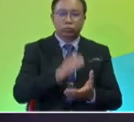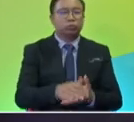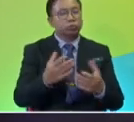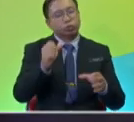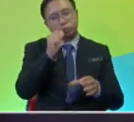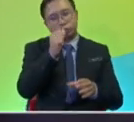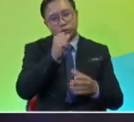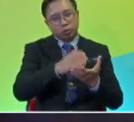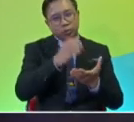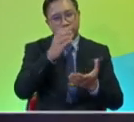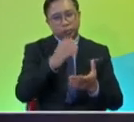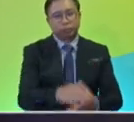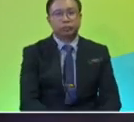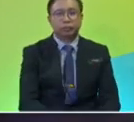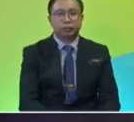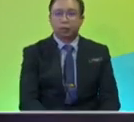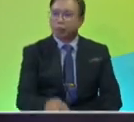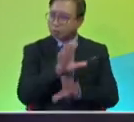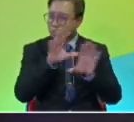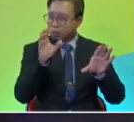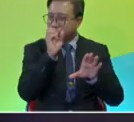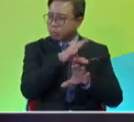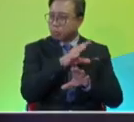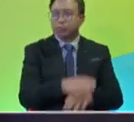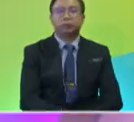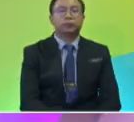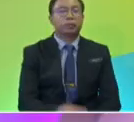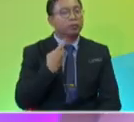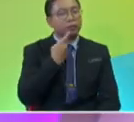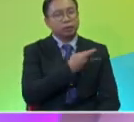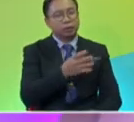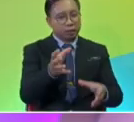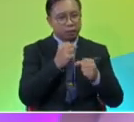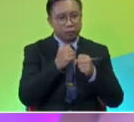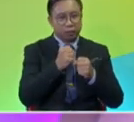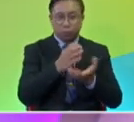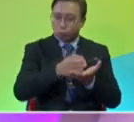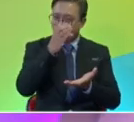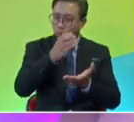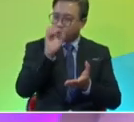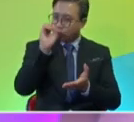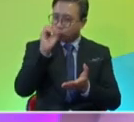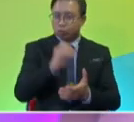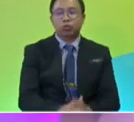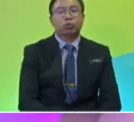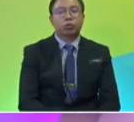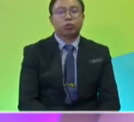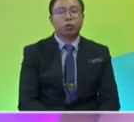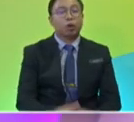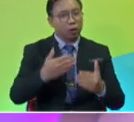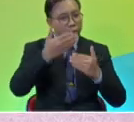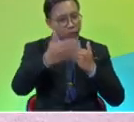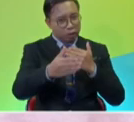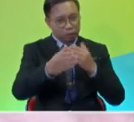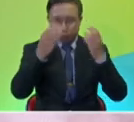minum Min Bu eh Jangan buang dulu Jangan buang okey kita ambil Ah botol kosong ini ah kemudian